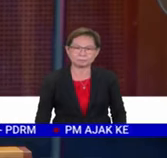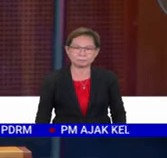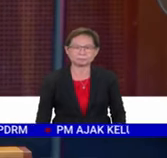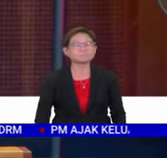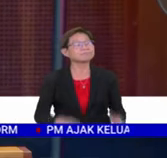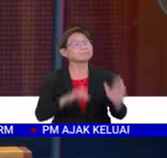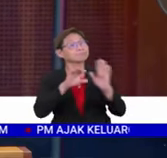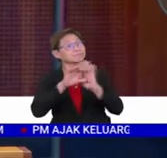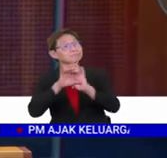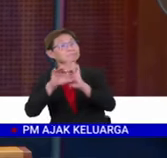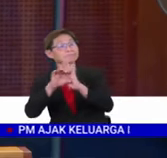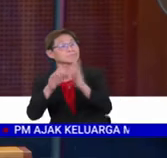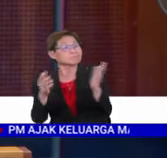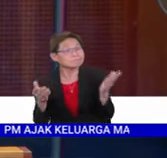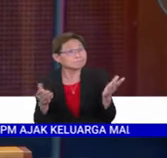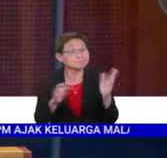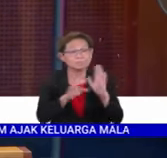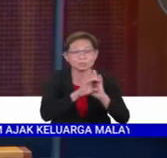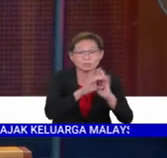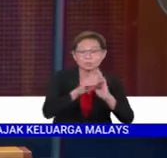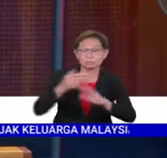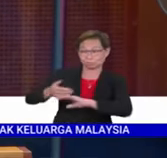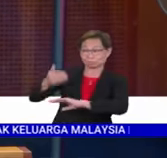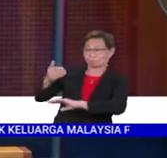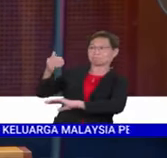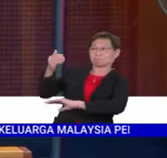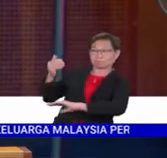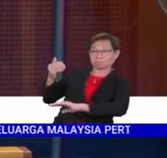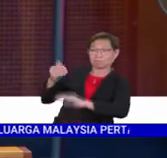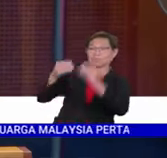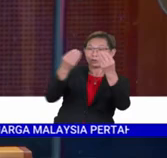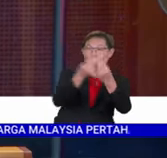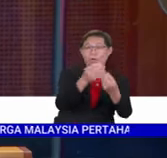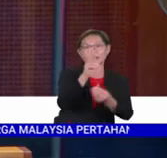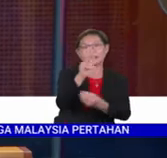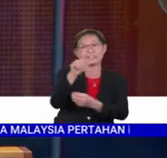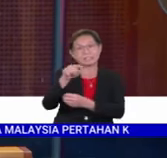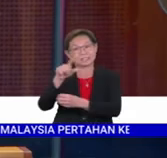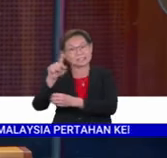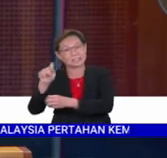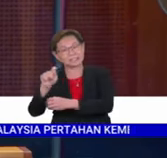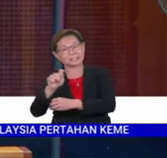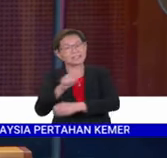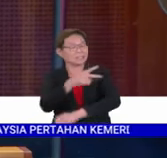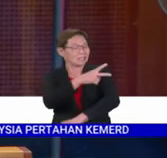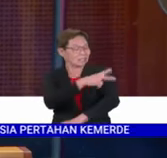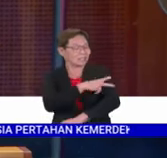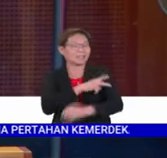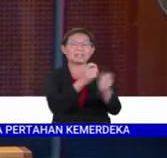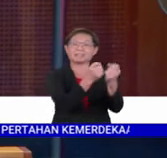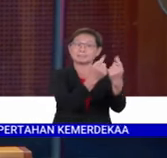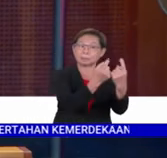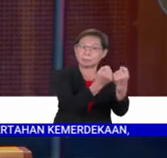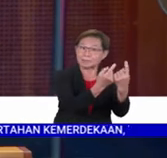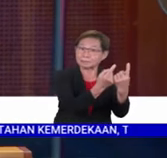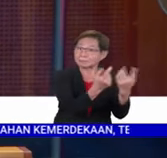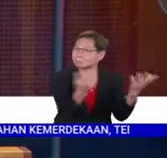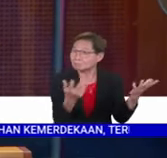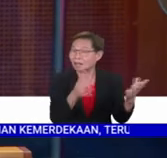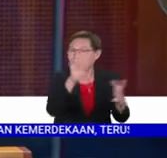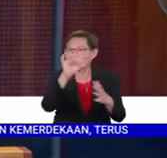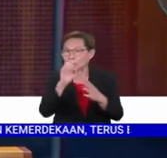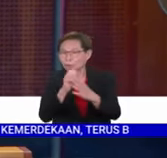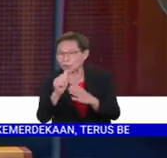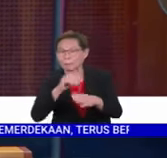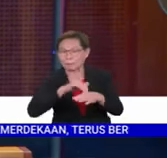Sebagai contoh, sebelum ini kadar KGT bagi grade 11 adalah RM80,